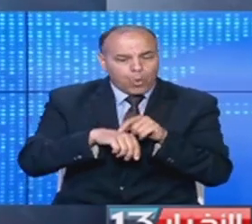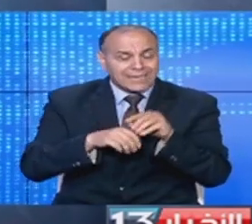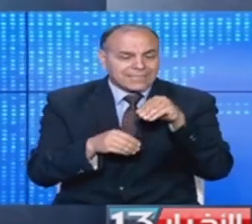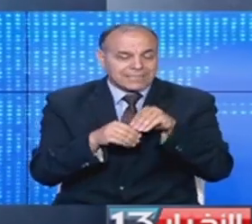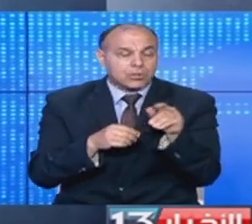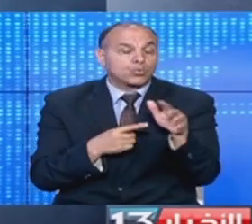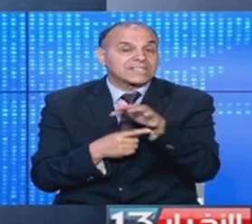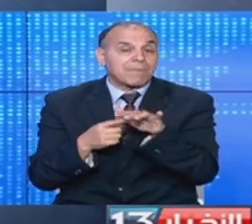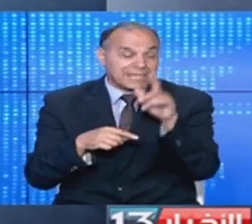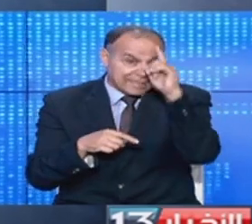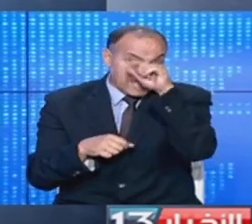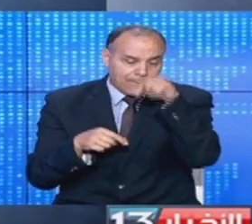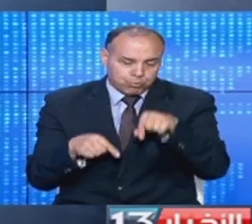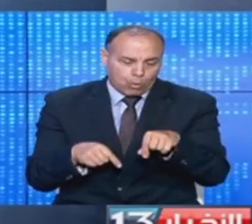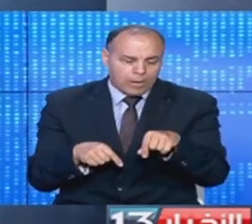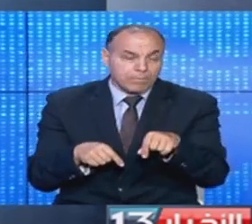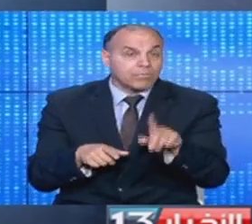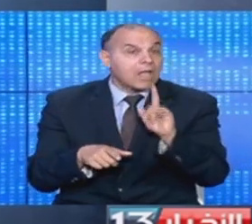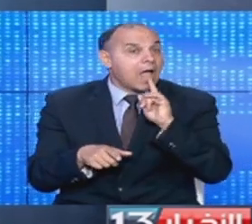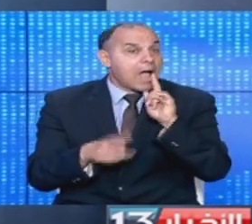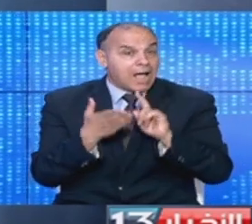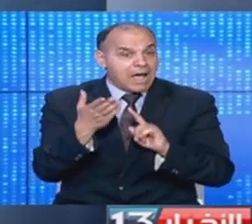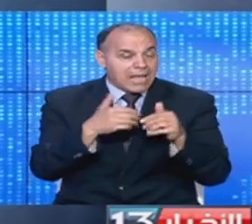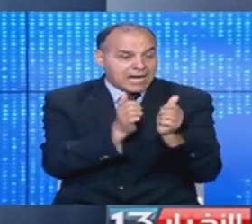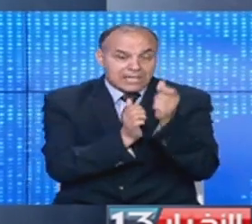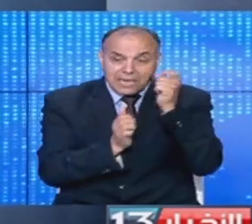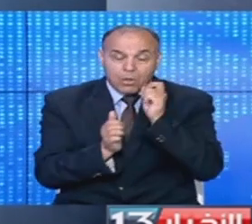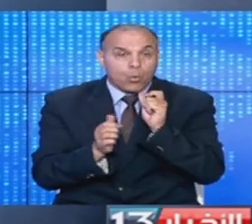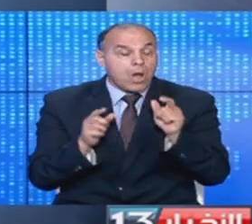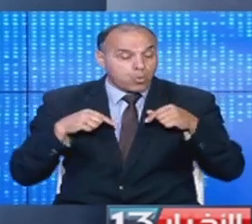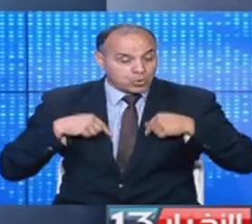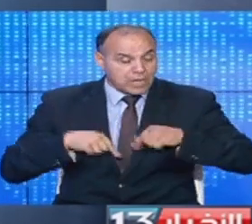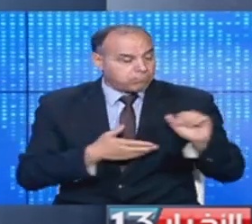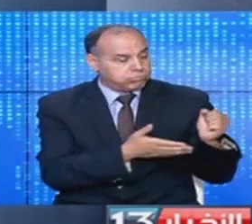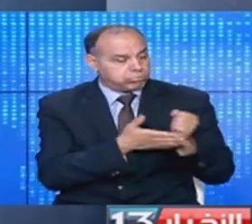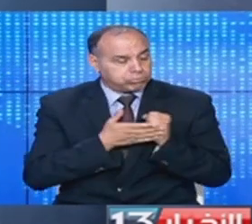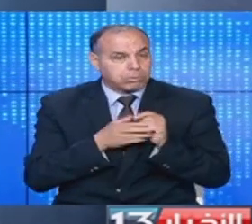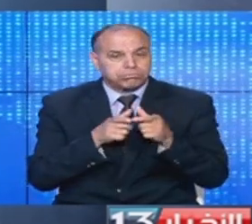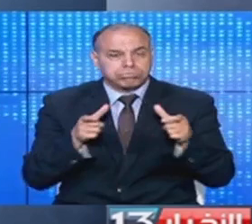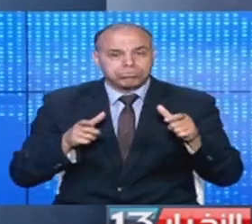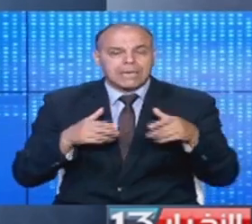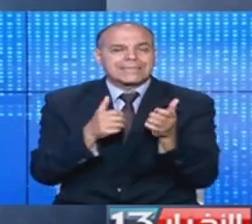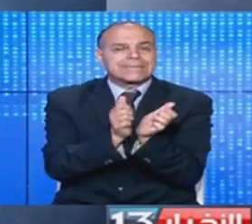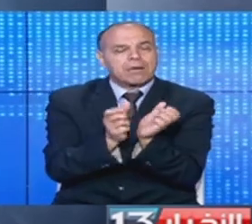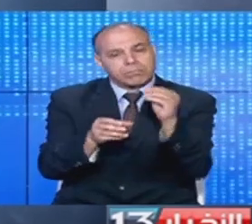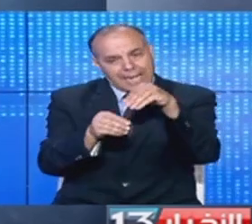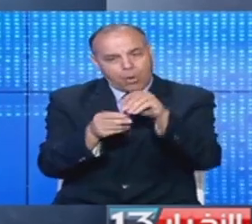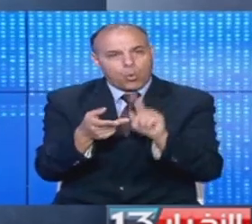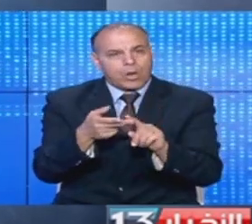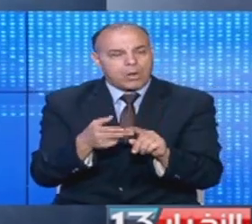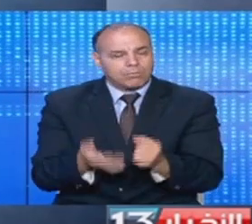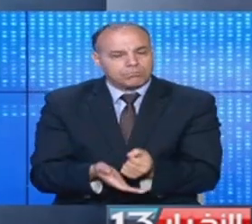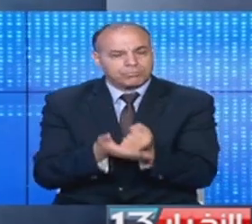الاقتصادي والاجتماعي الصعب بالبلاد. واعتبرت الحركة أن الحكومة مدعوة إلى توسيع الحزام السياسي الداعم